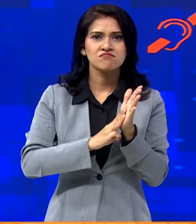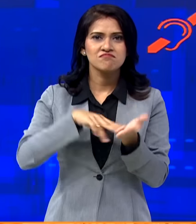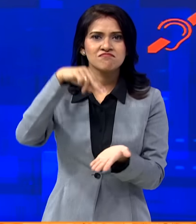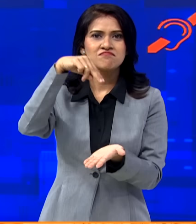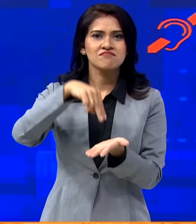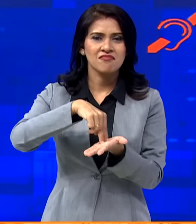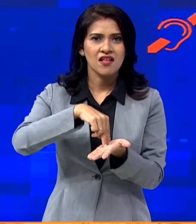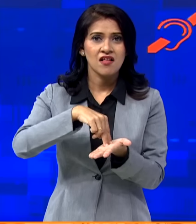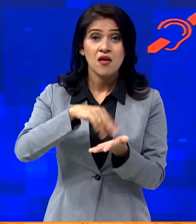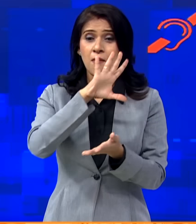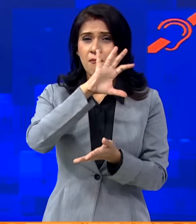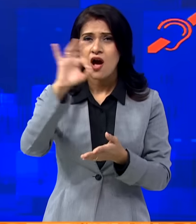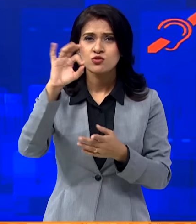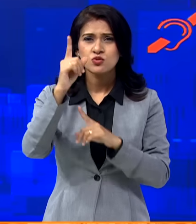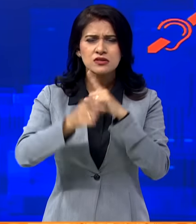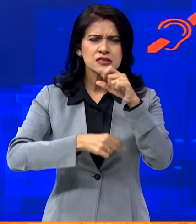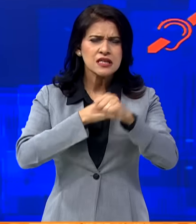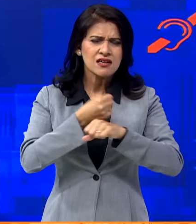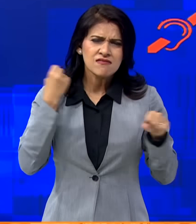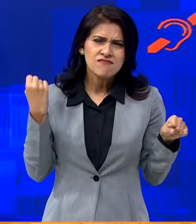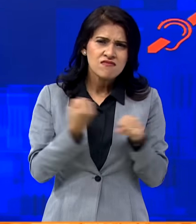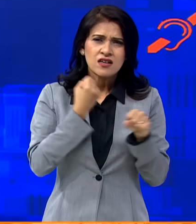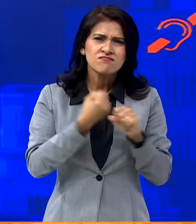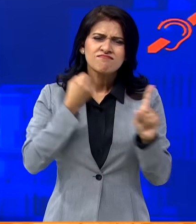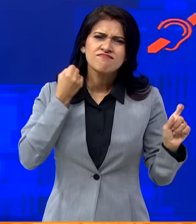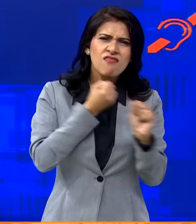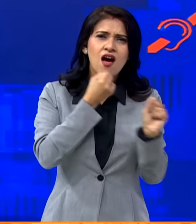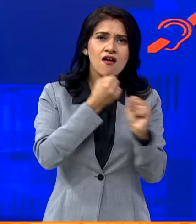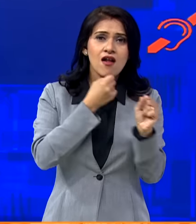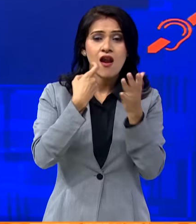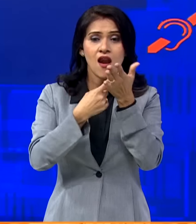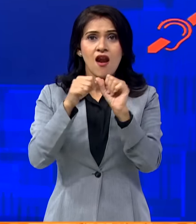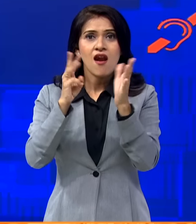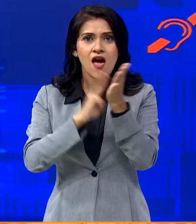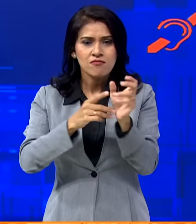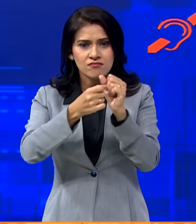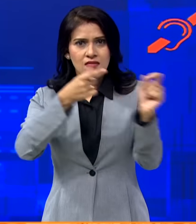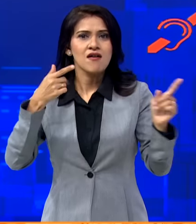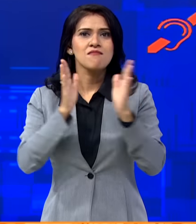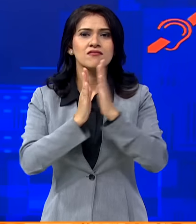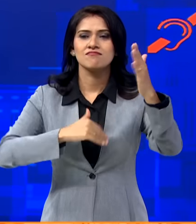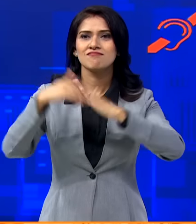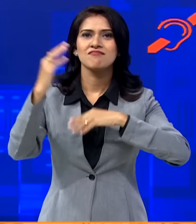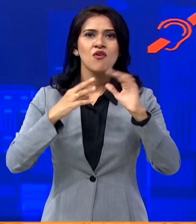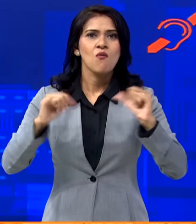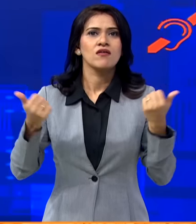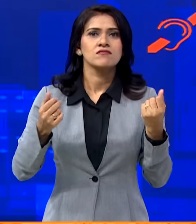संघर्ष को खत्म करके जब राम मंदिर की प्राण प्रतिष्ठा करता है तब सनातन जागृत होता